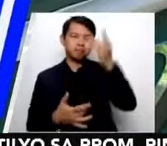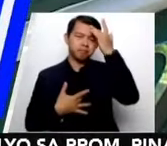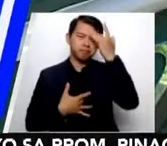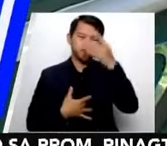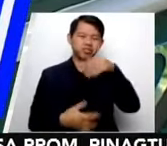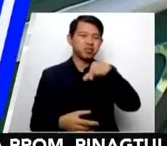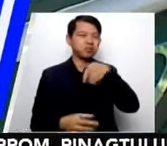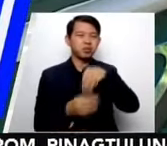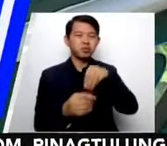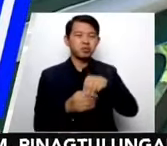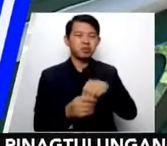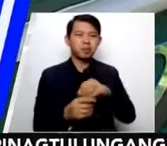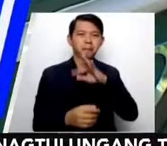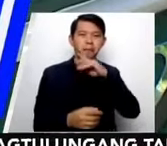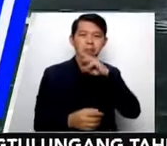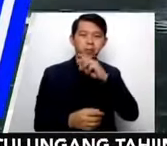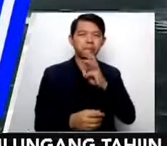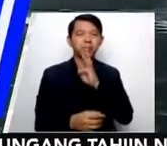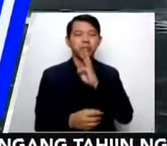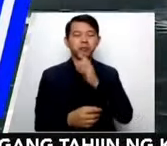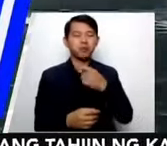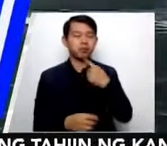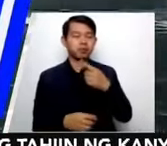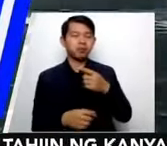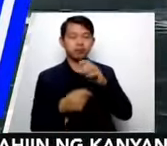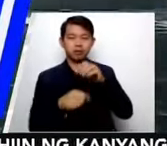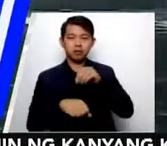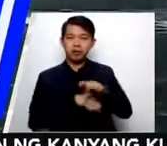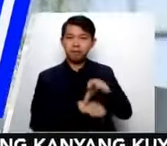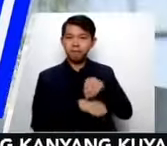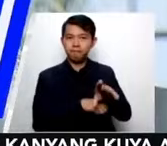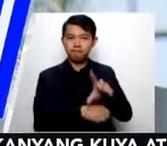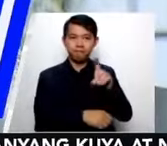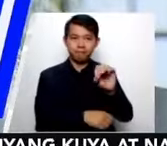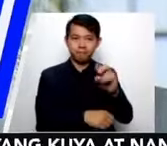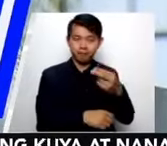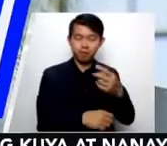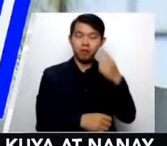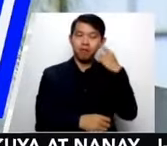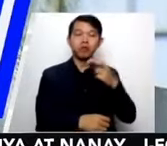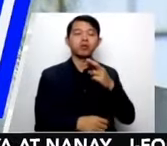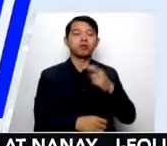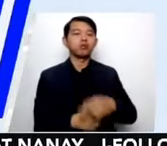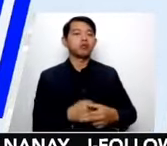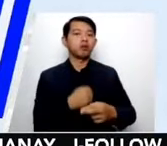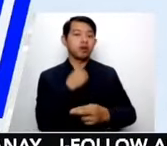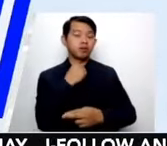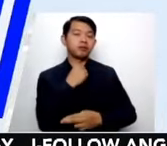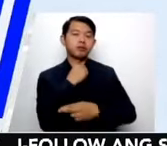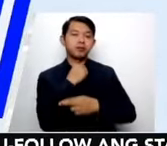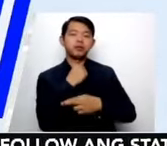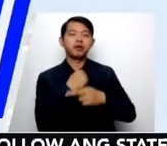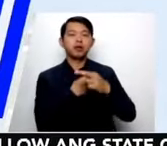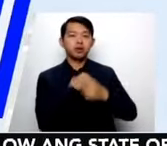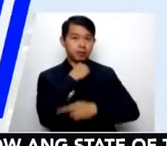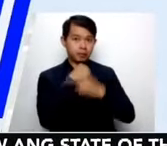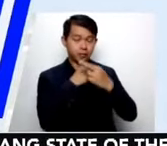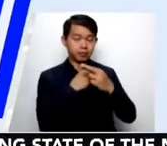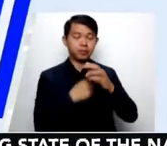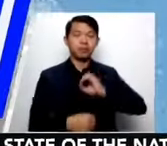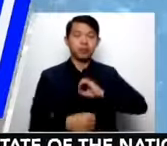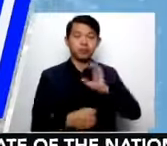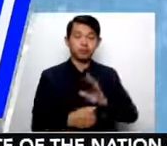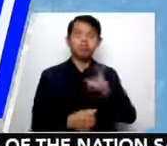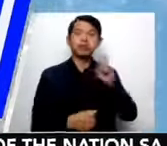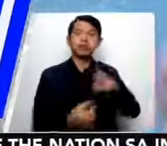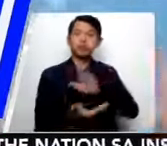payo ng DOH sa resort owners gawing regular ang paglilinis ng mga swimming pool sa mga inflatable pools